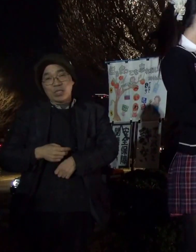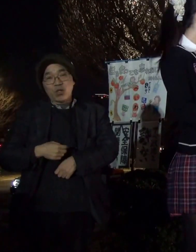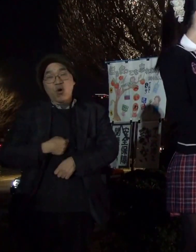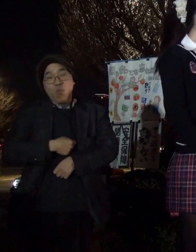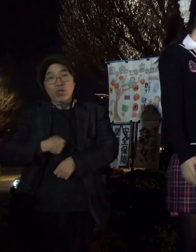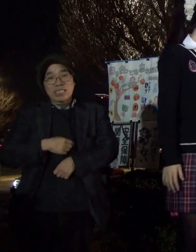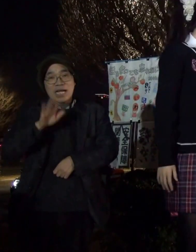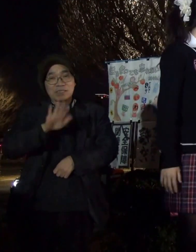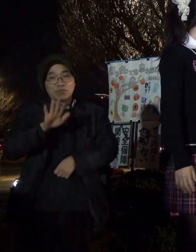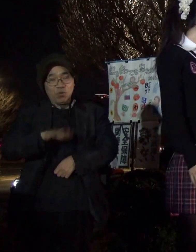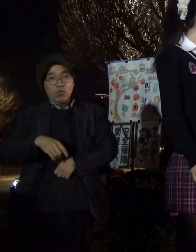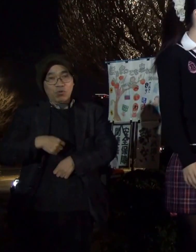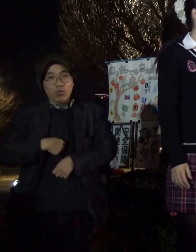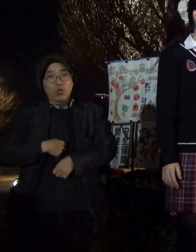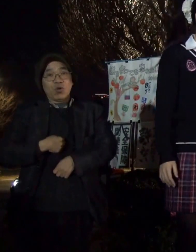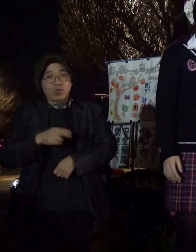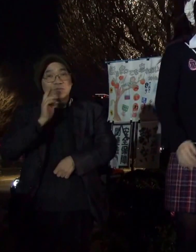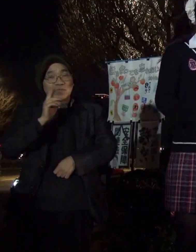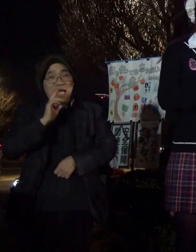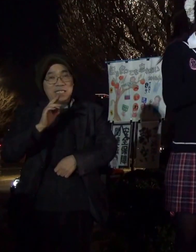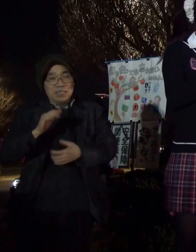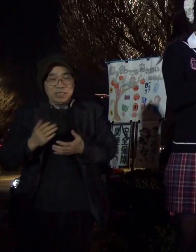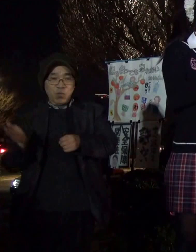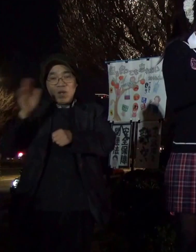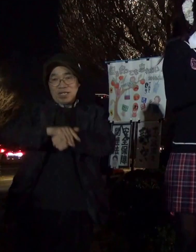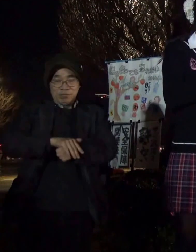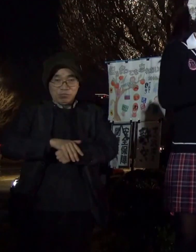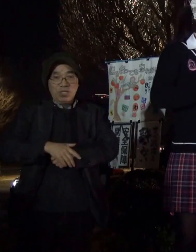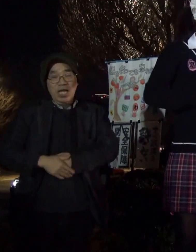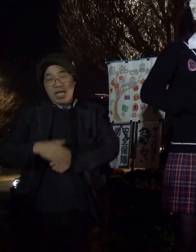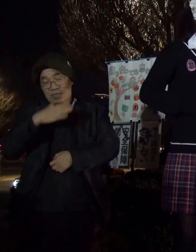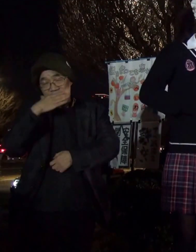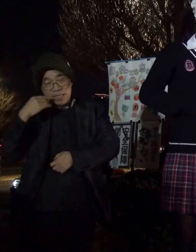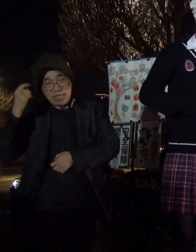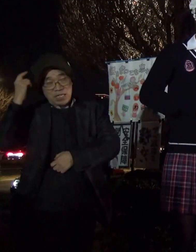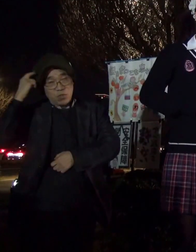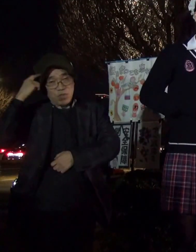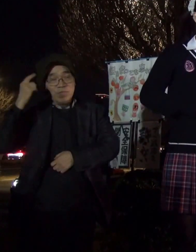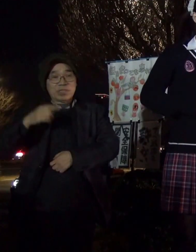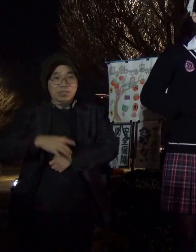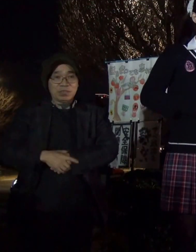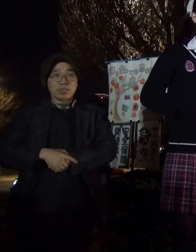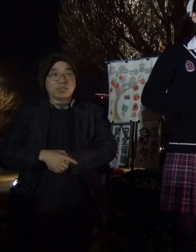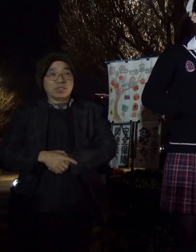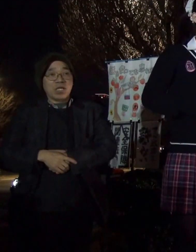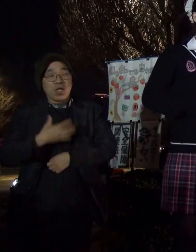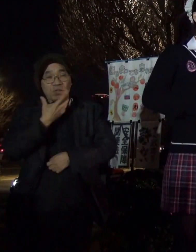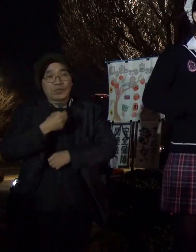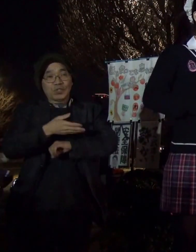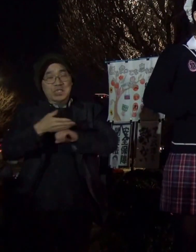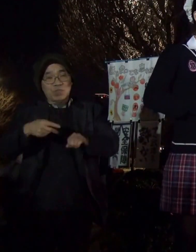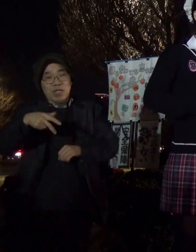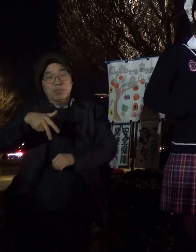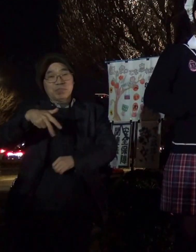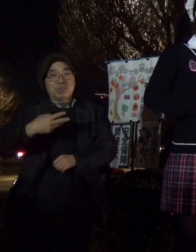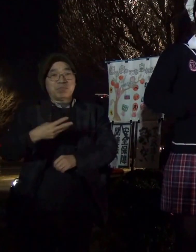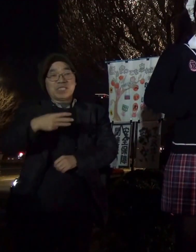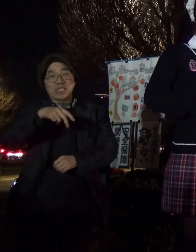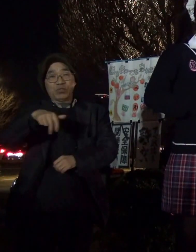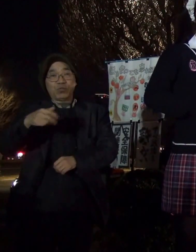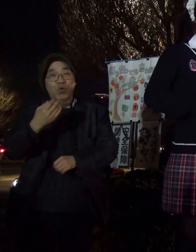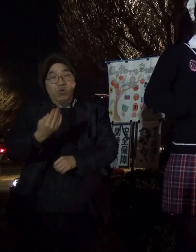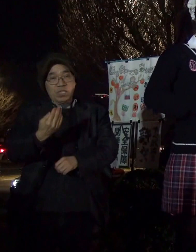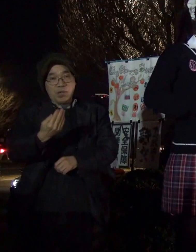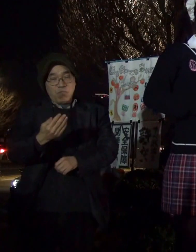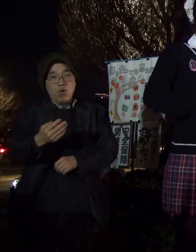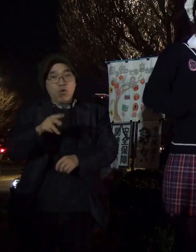っていう、なんか 気持ちって大切、 大切だなっていうふうには思いますよね。 そうですね、あとは福島瑞穂さんと小池晃さんなども